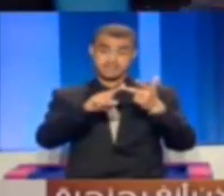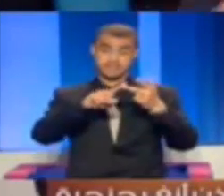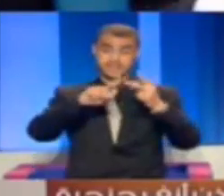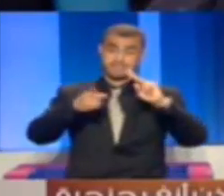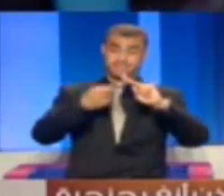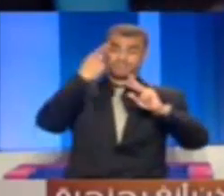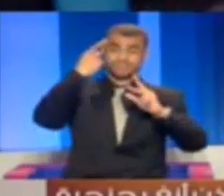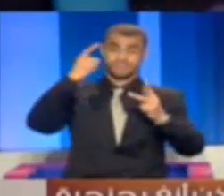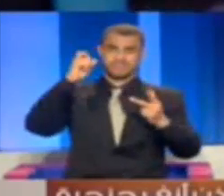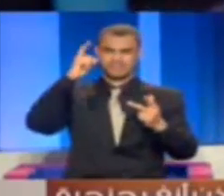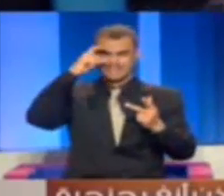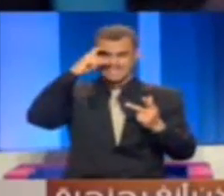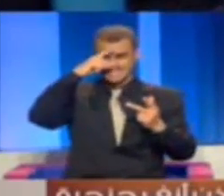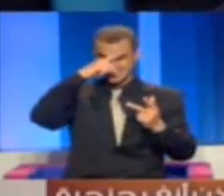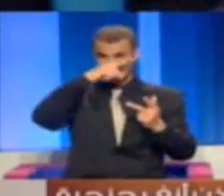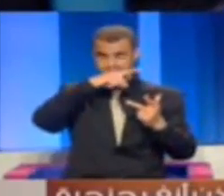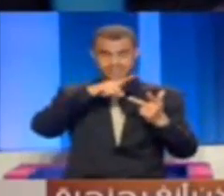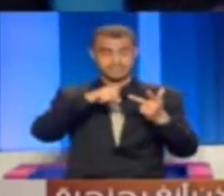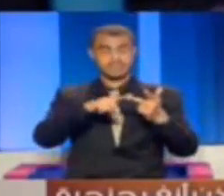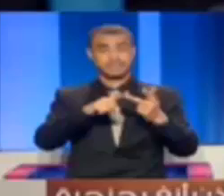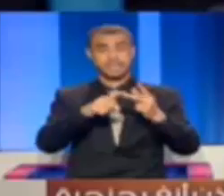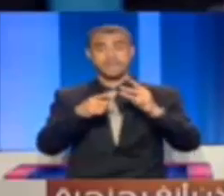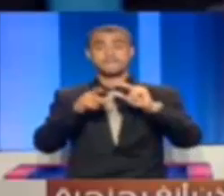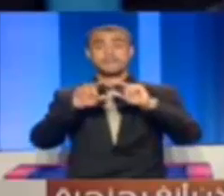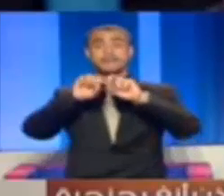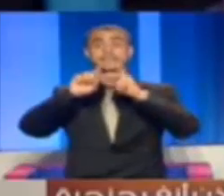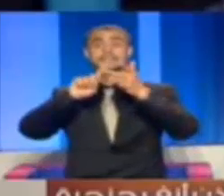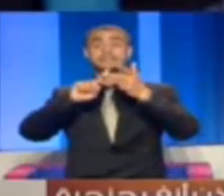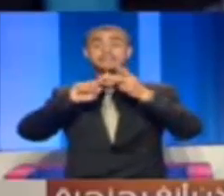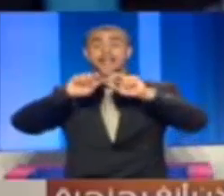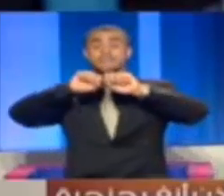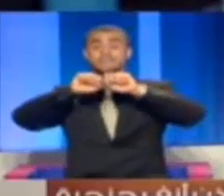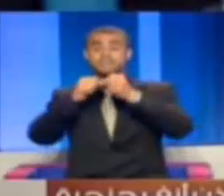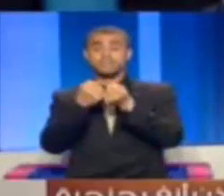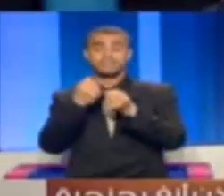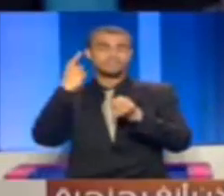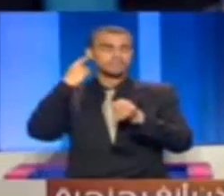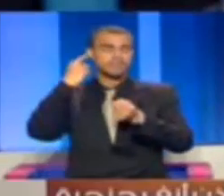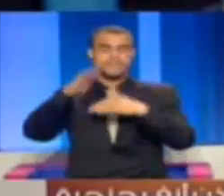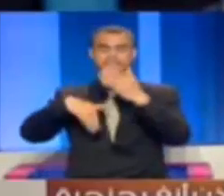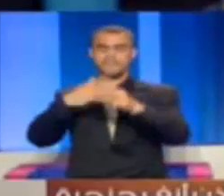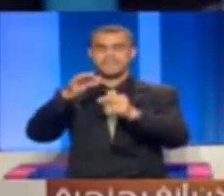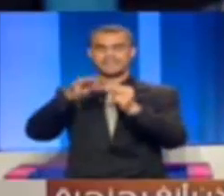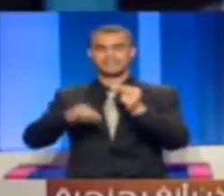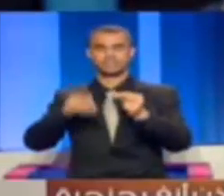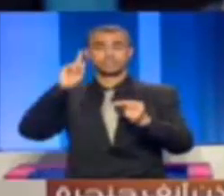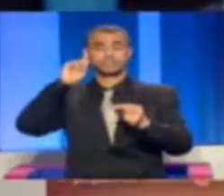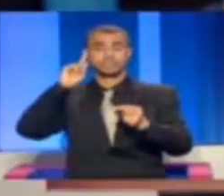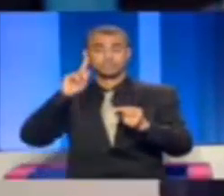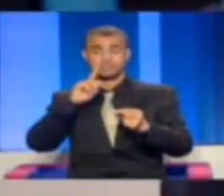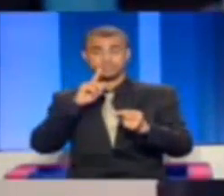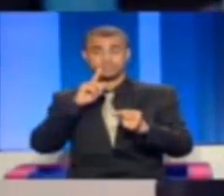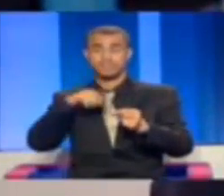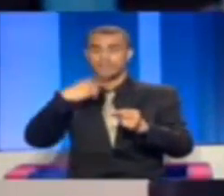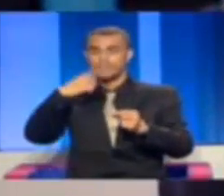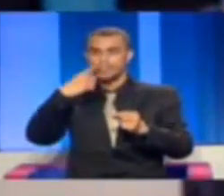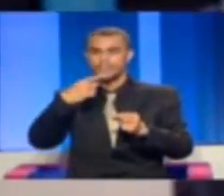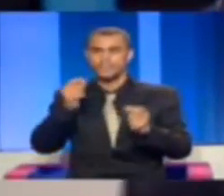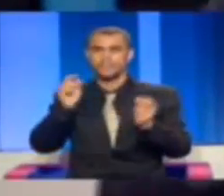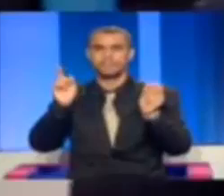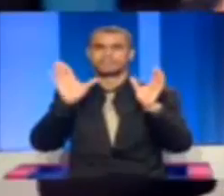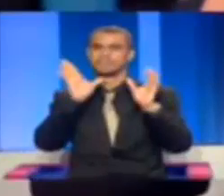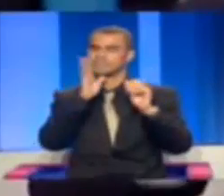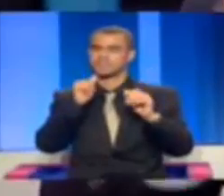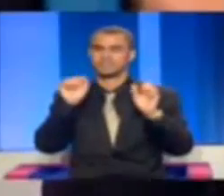تتاثر بزاف هي الاذن الداخليه. الخلل في الاذن الداخليه هو اللي تاثر بزاف على على على, على تعلم